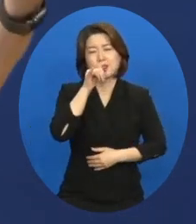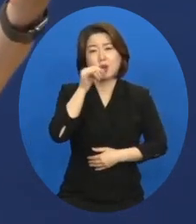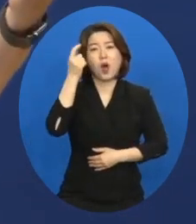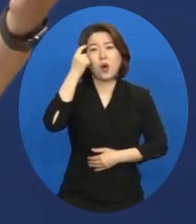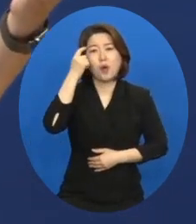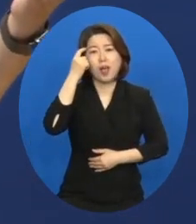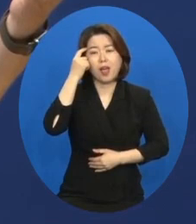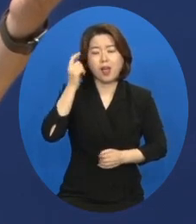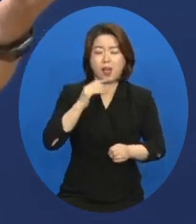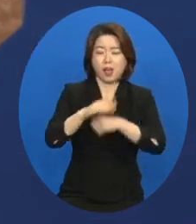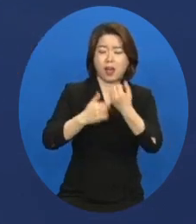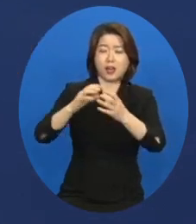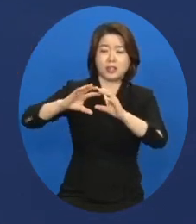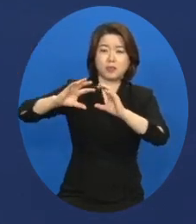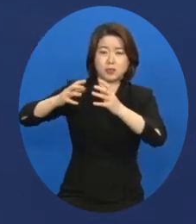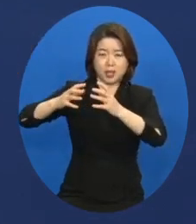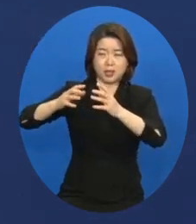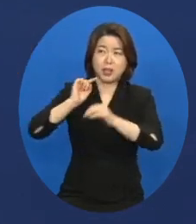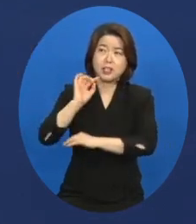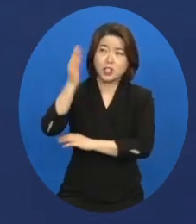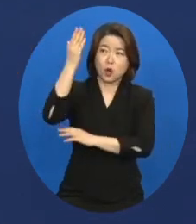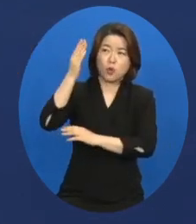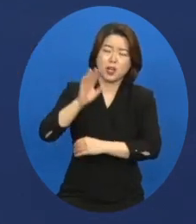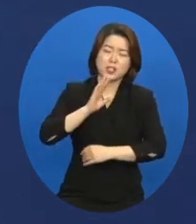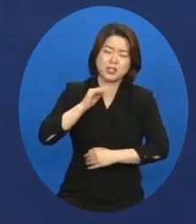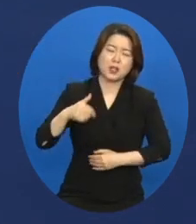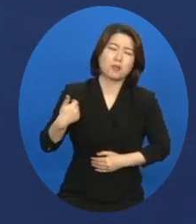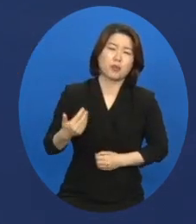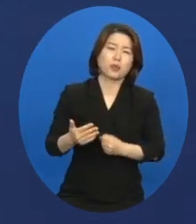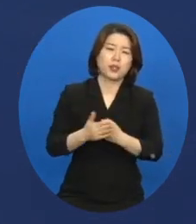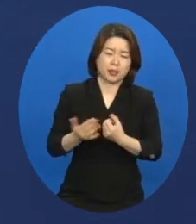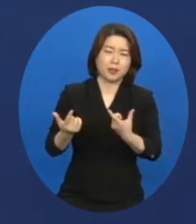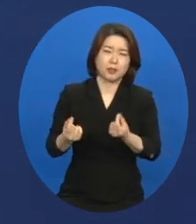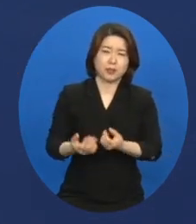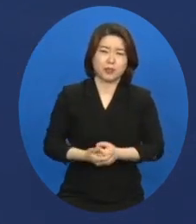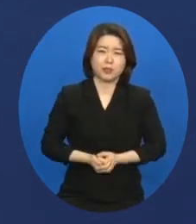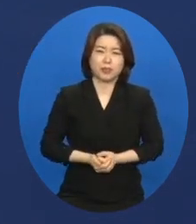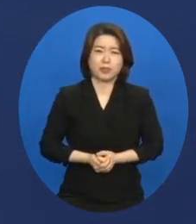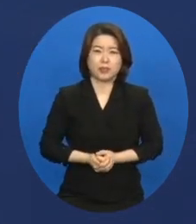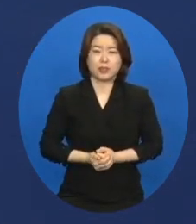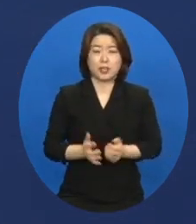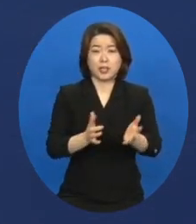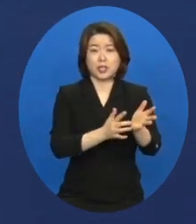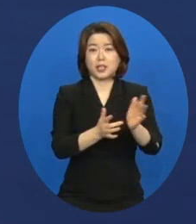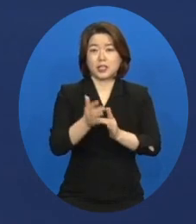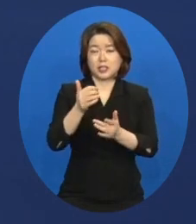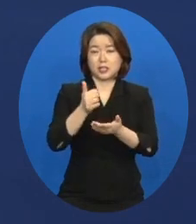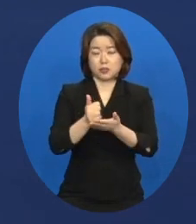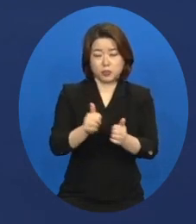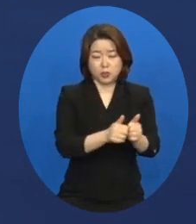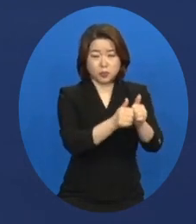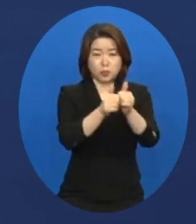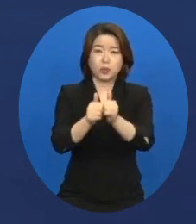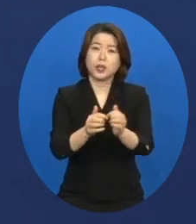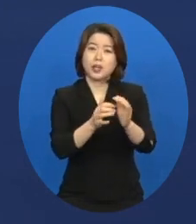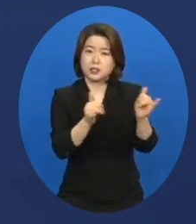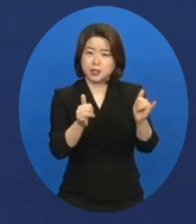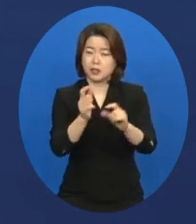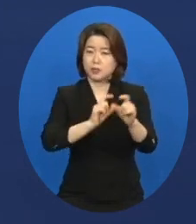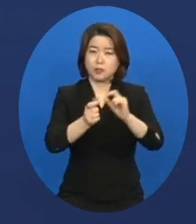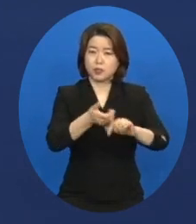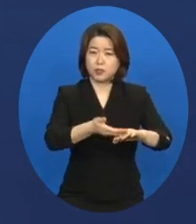하나님의 나라의 영광을 아직도 진짜 모르기 때문에 그렇습니다. 예수님과 동행하는 사람은 더